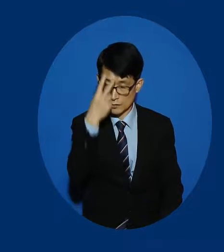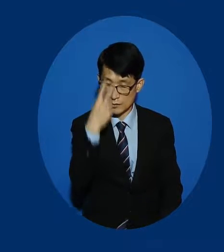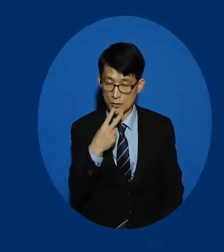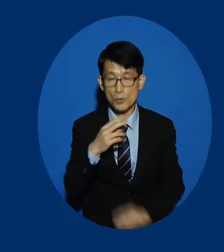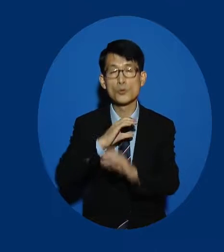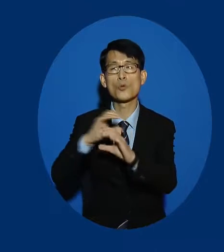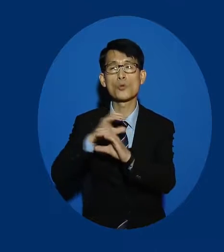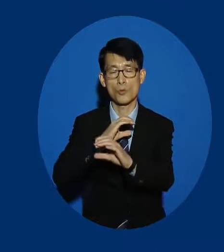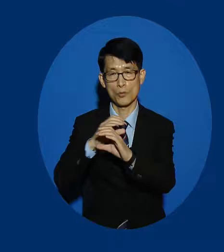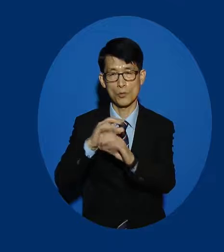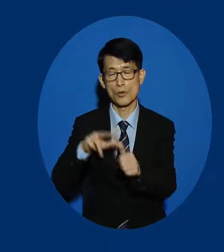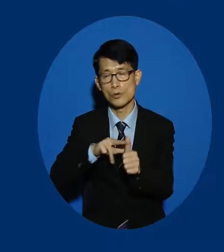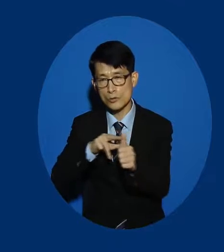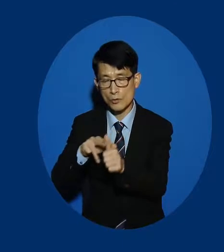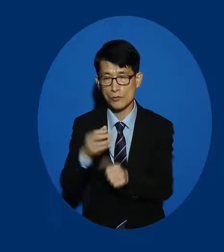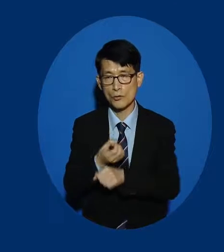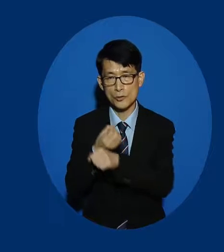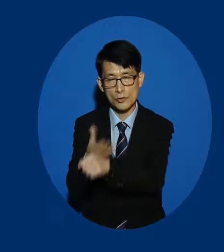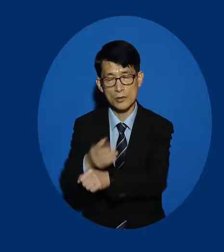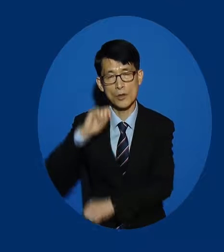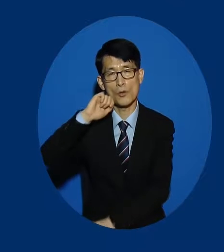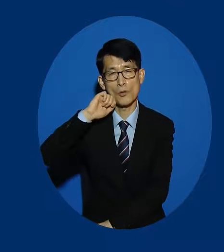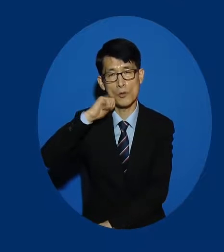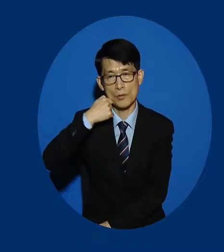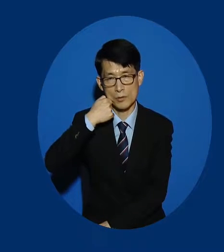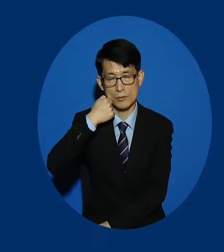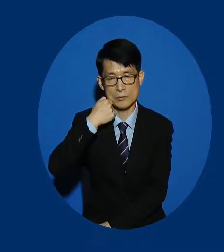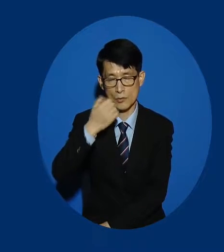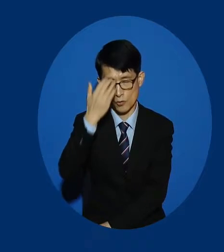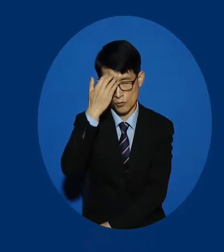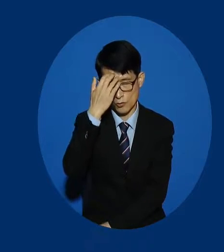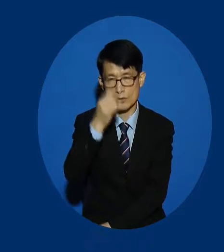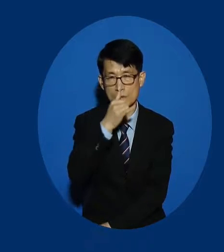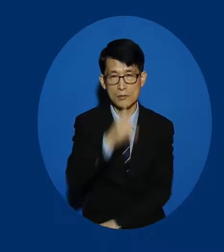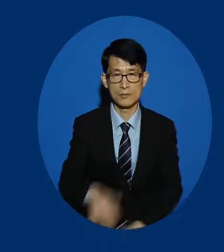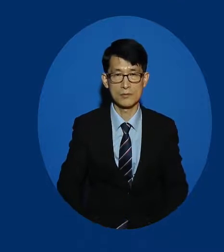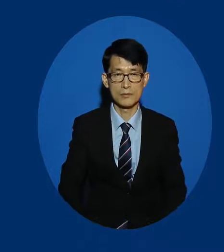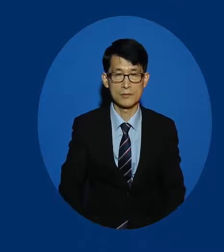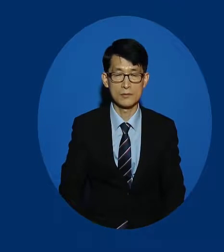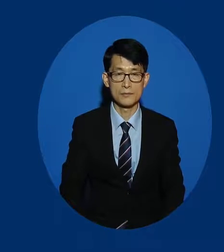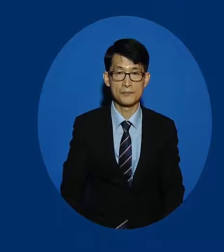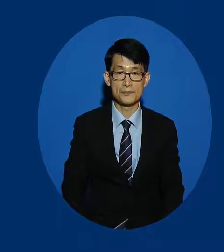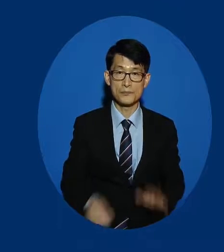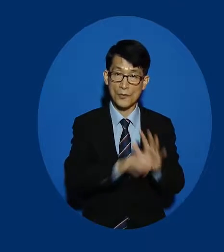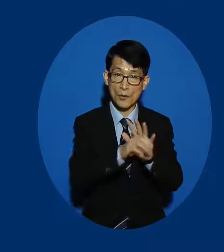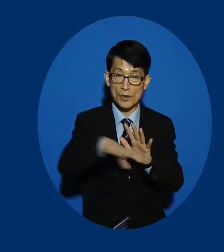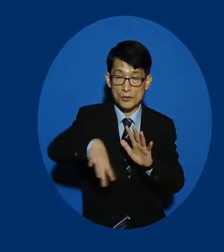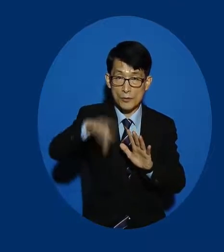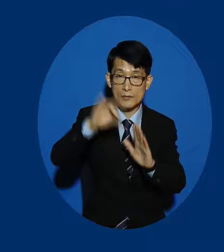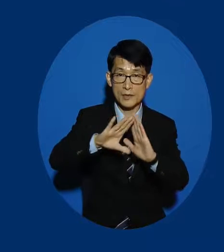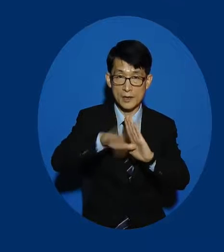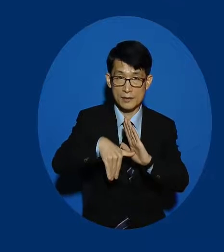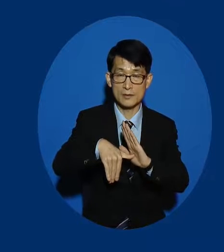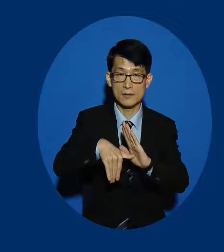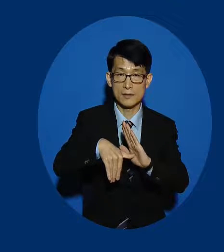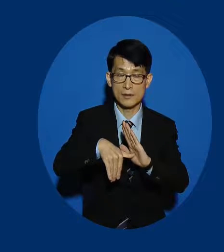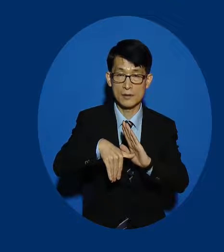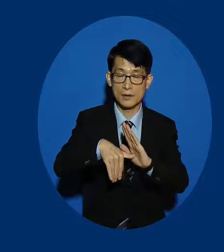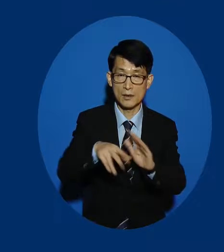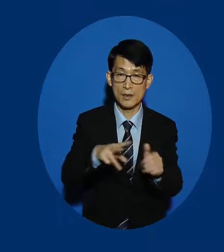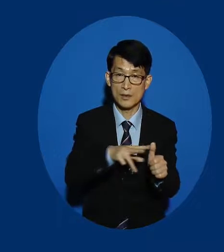있어서 어려움 때문에 겪는 그런 고통이 굉장히 컸습니다. 사실 초기에는 정부도